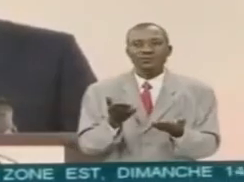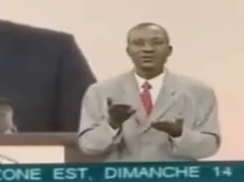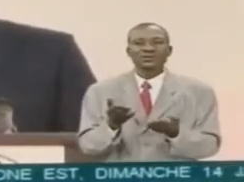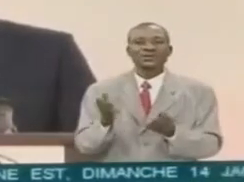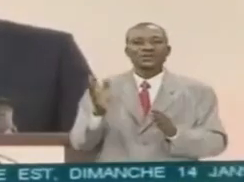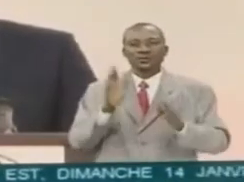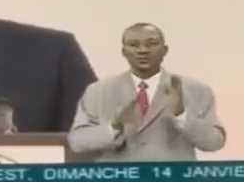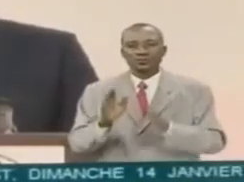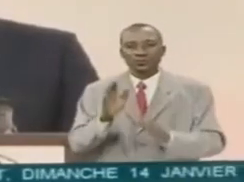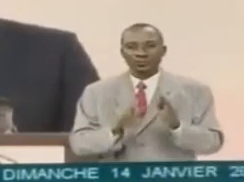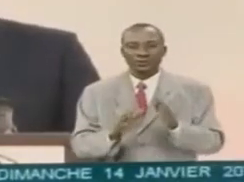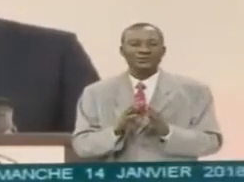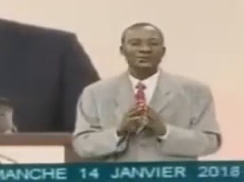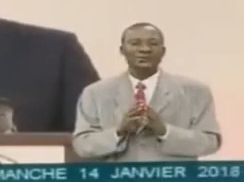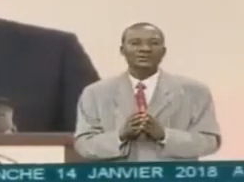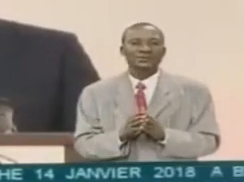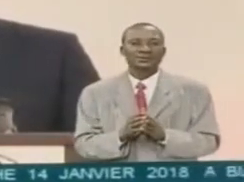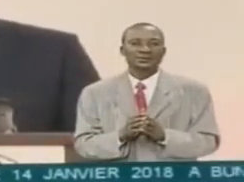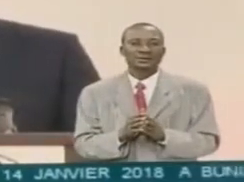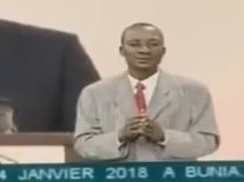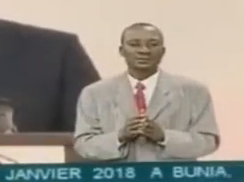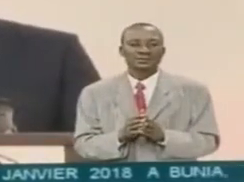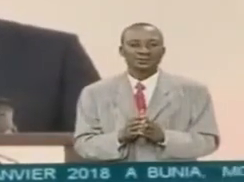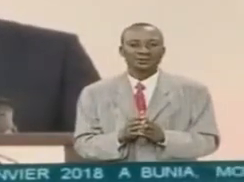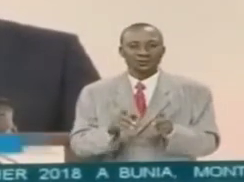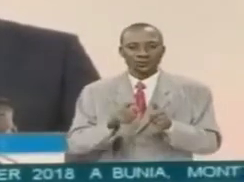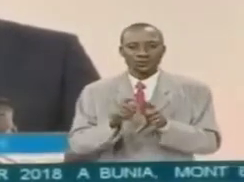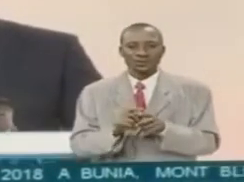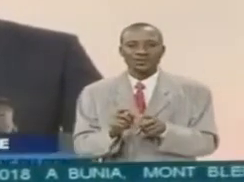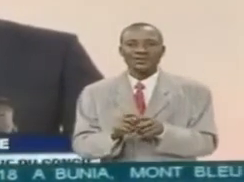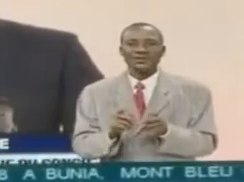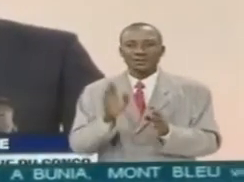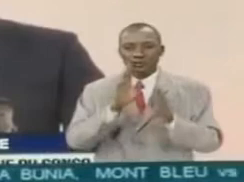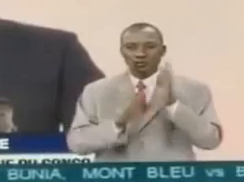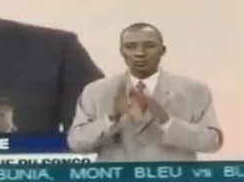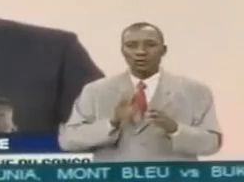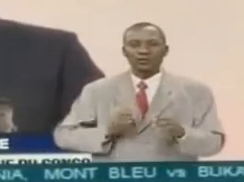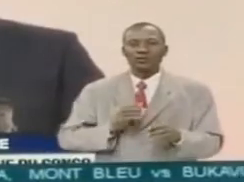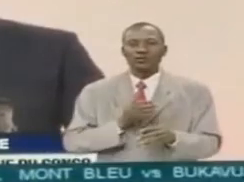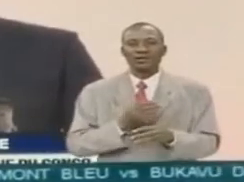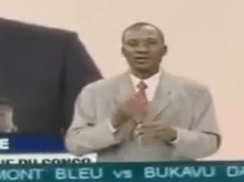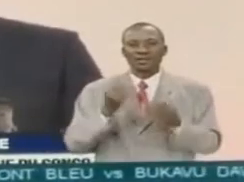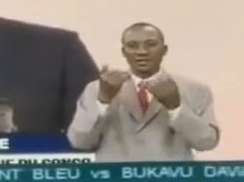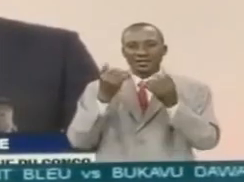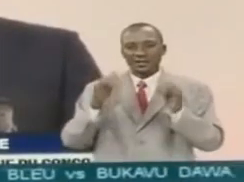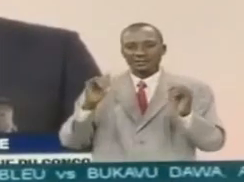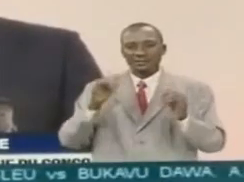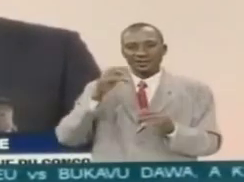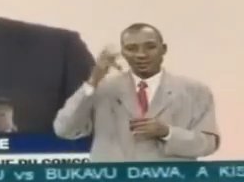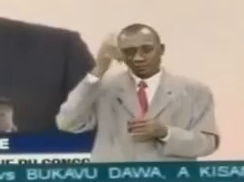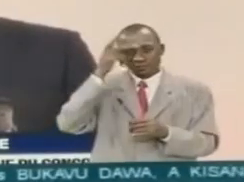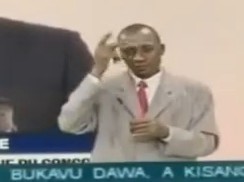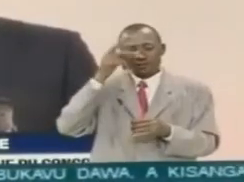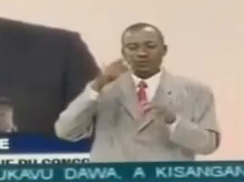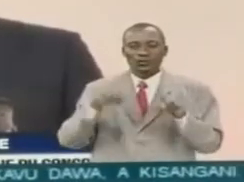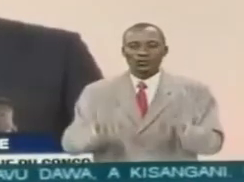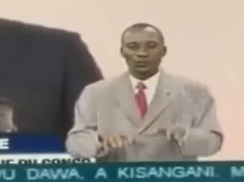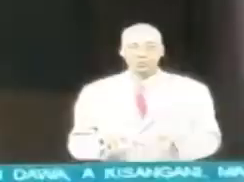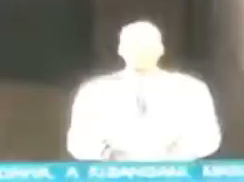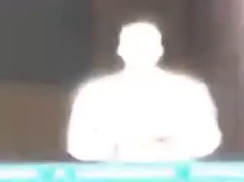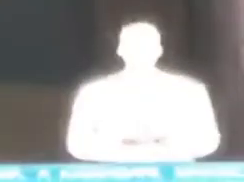atteinte à l'indépendance politique de notre pays et à son intégrité territoriale.